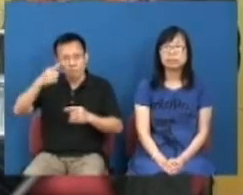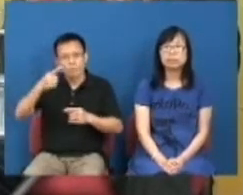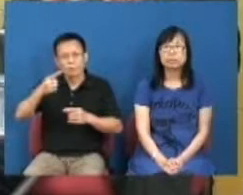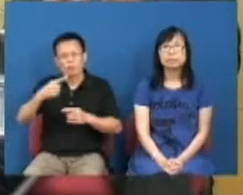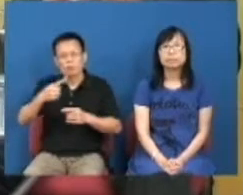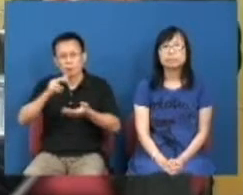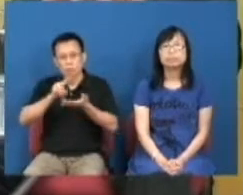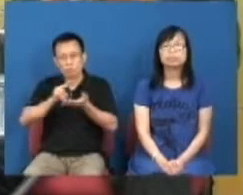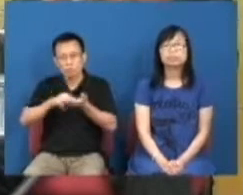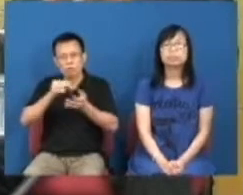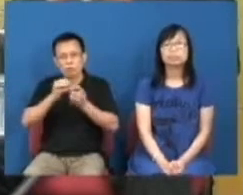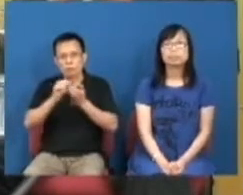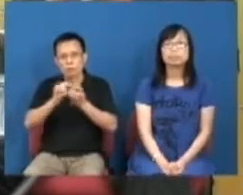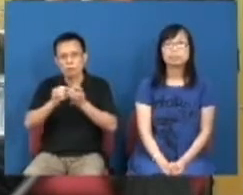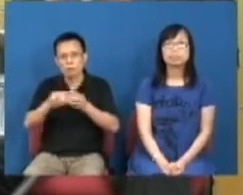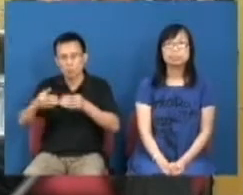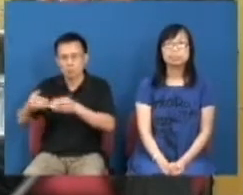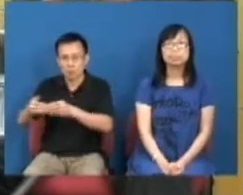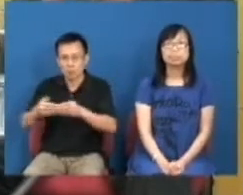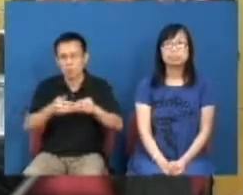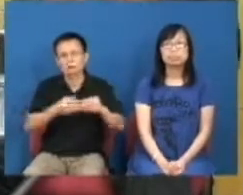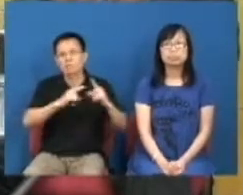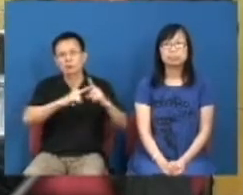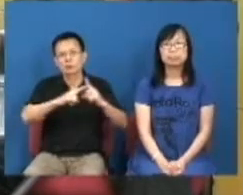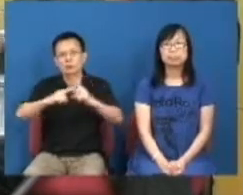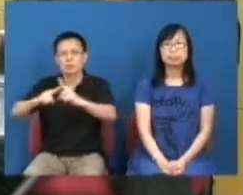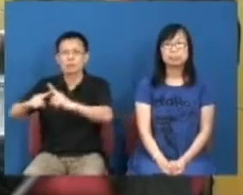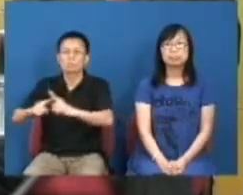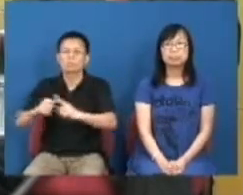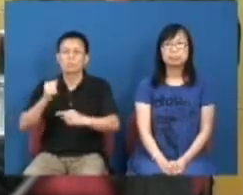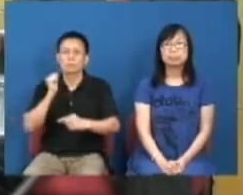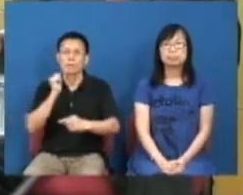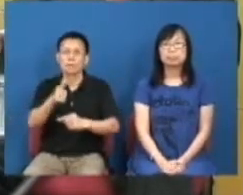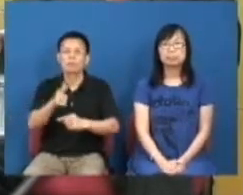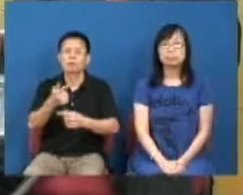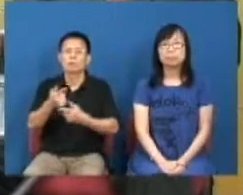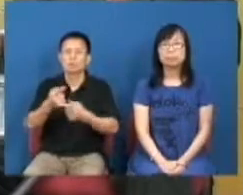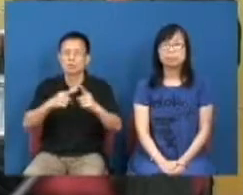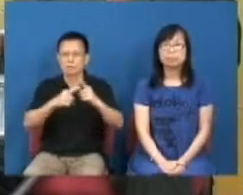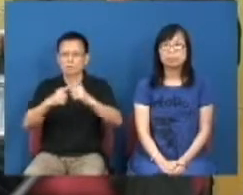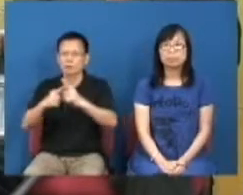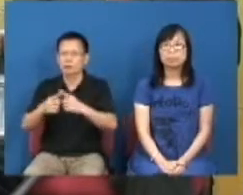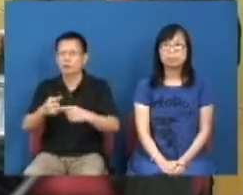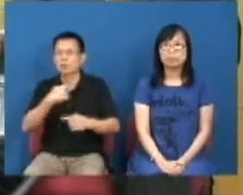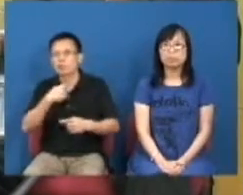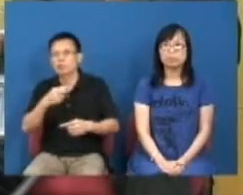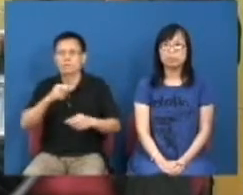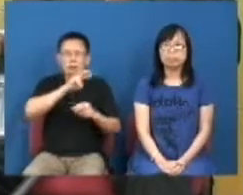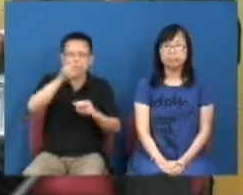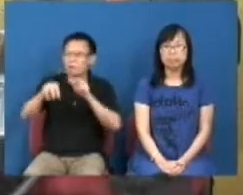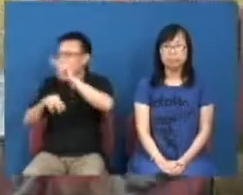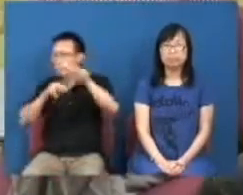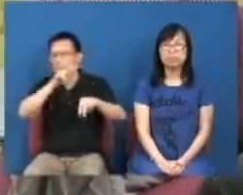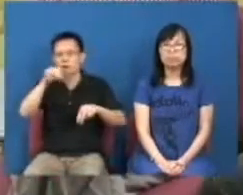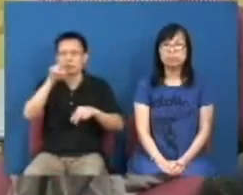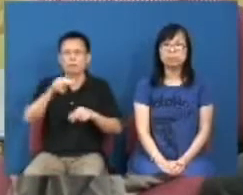將呢個信息係帶俾市民，好過市民到佢需要嘅時候周圍揾。 有一樣嘢咧，一定要鼓勵你